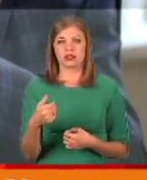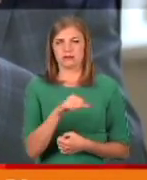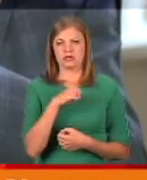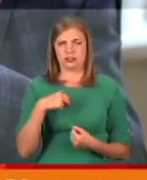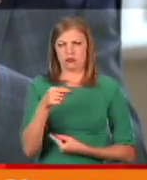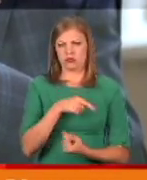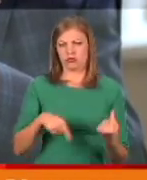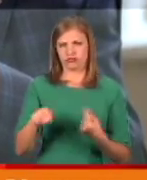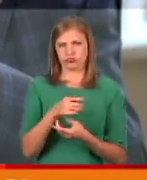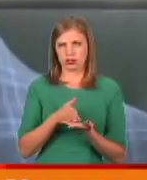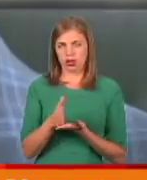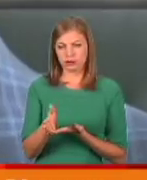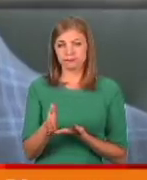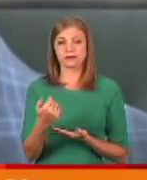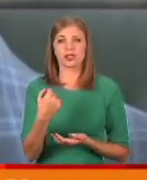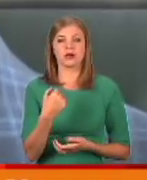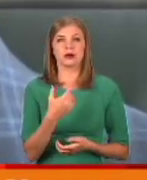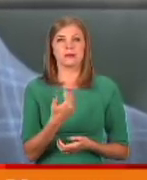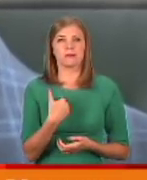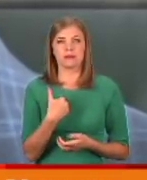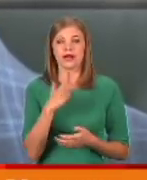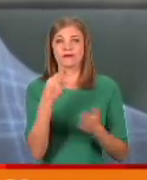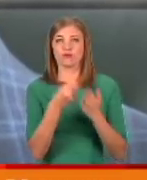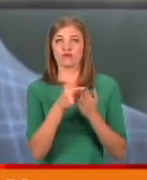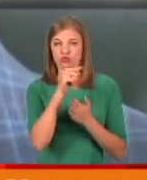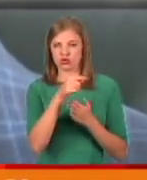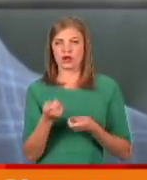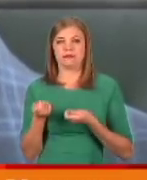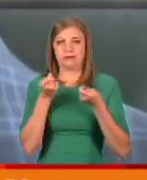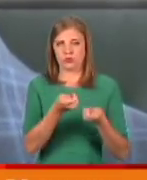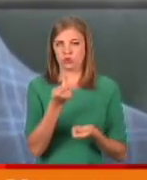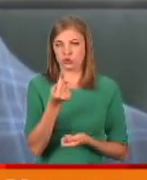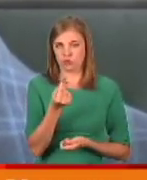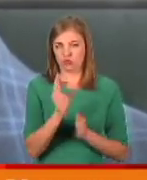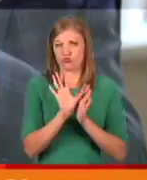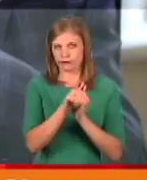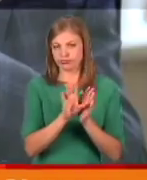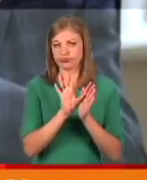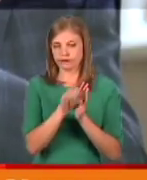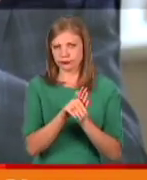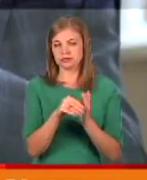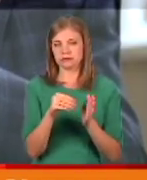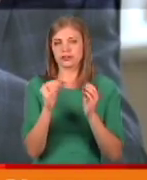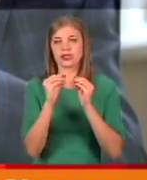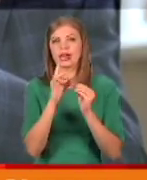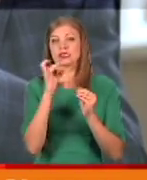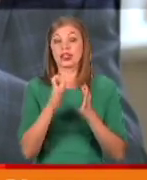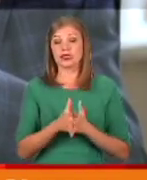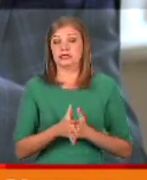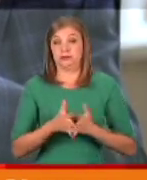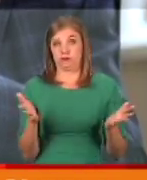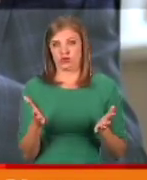самоокупна галузь. Ми в бюджет вносимо коштів в 10 разів